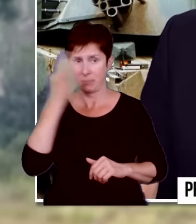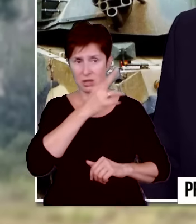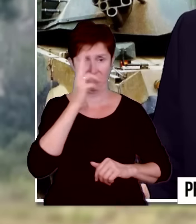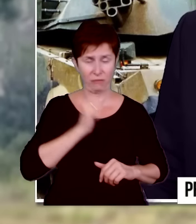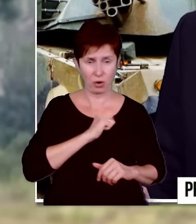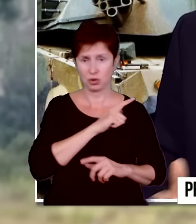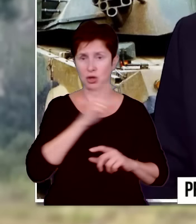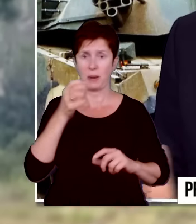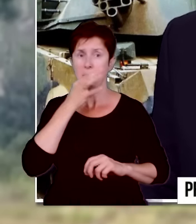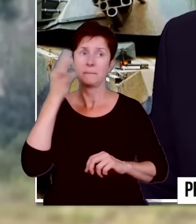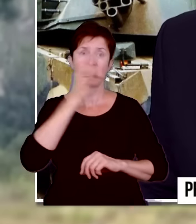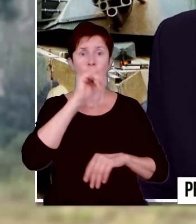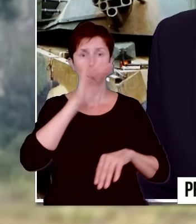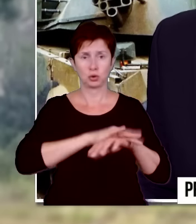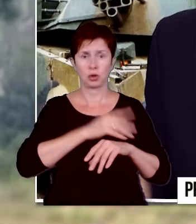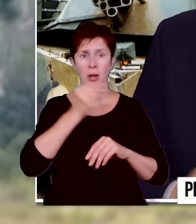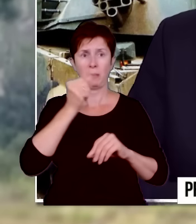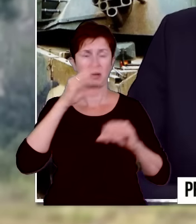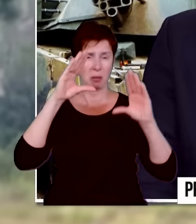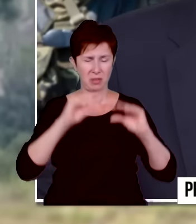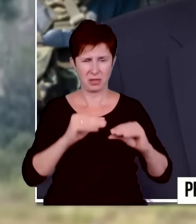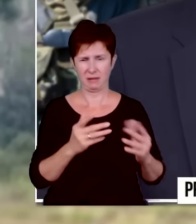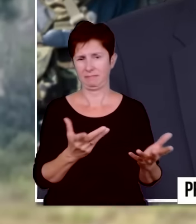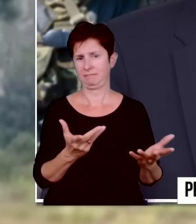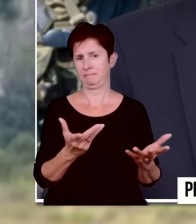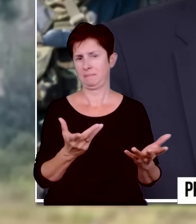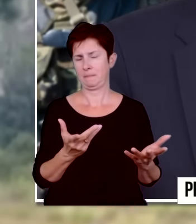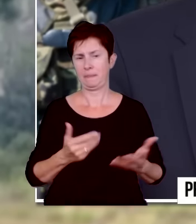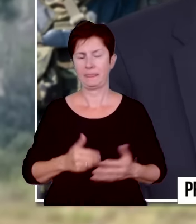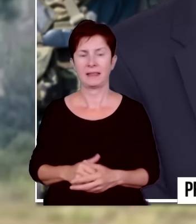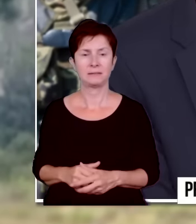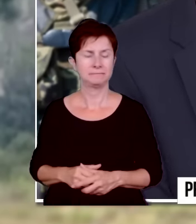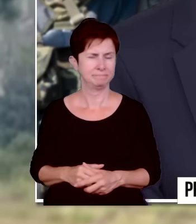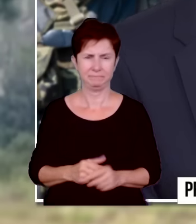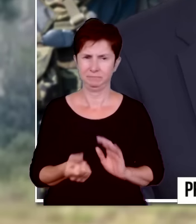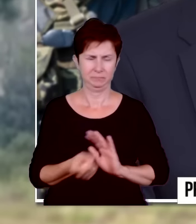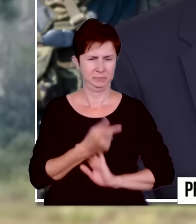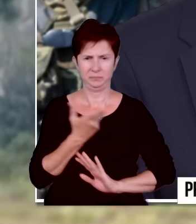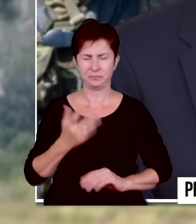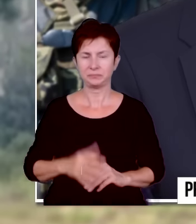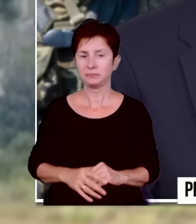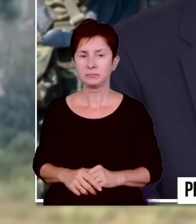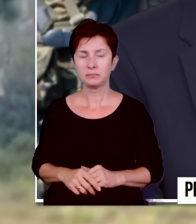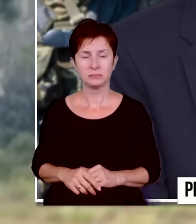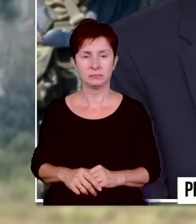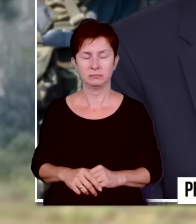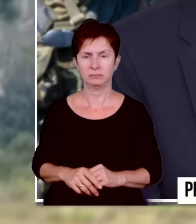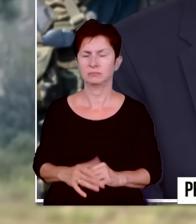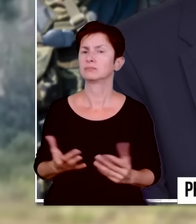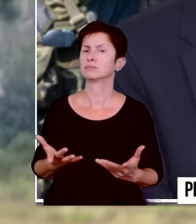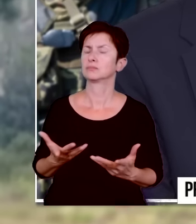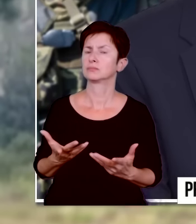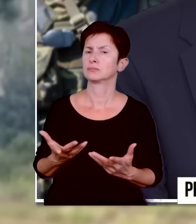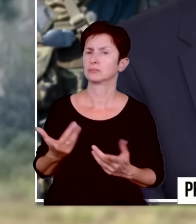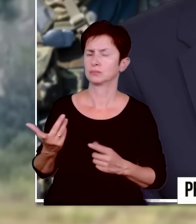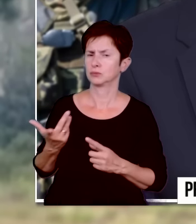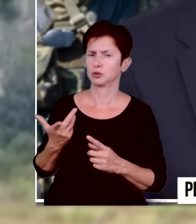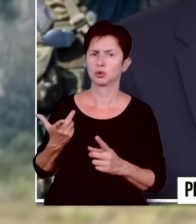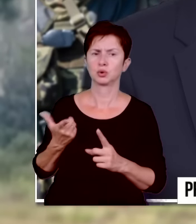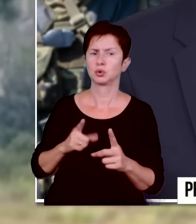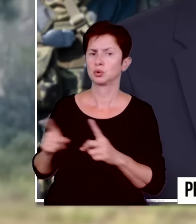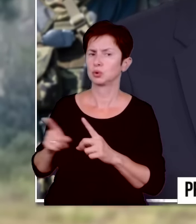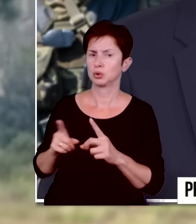obcięcie tych wydatków jest w horyzoncie TR lat no ale to wskazuje na co na DW na